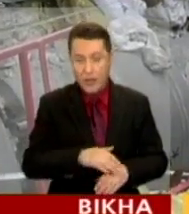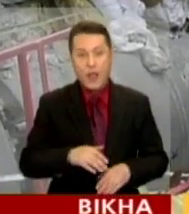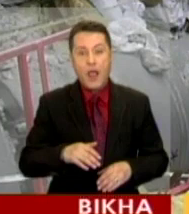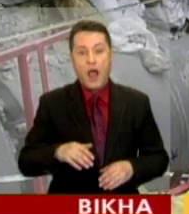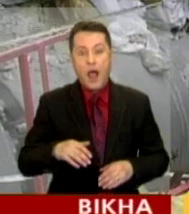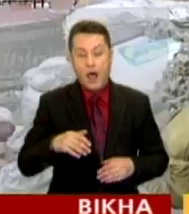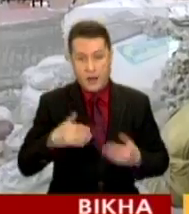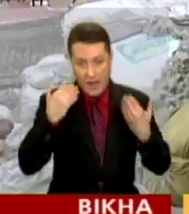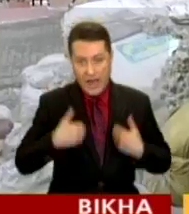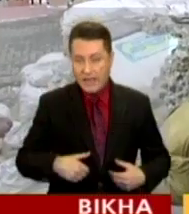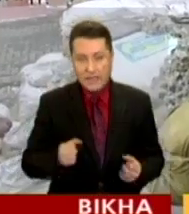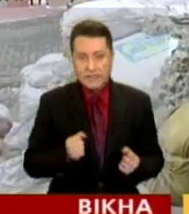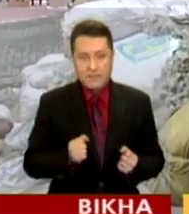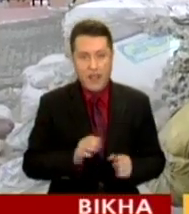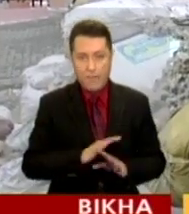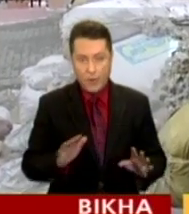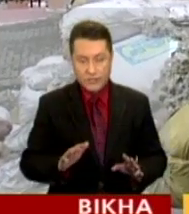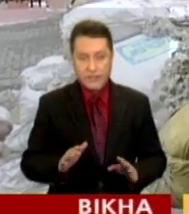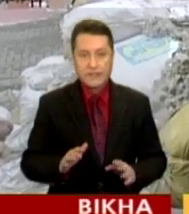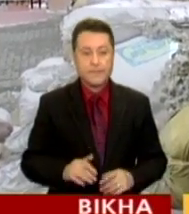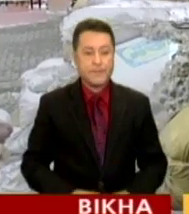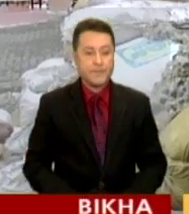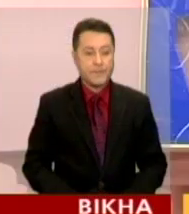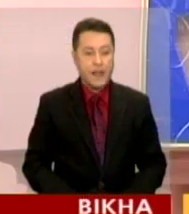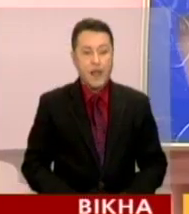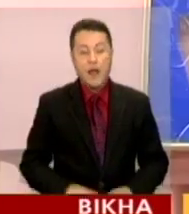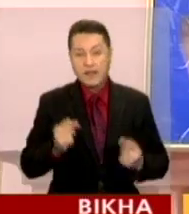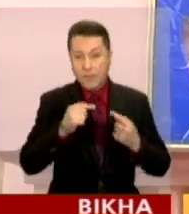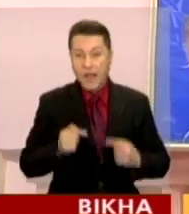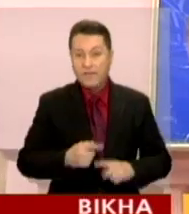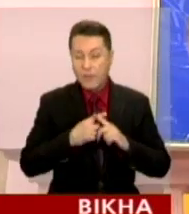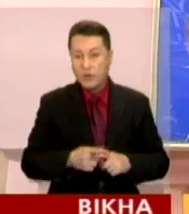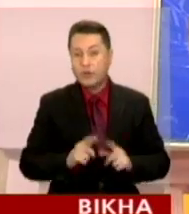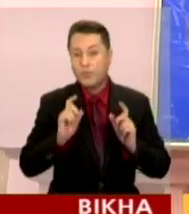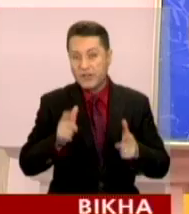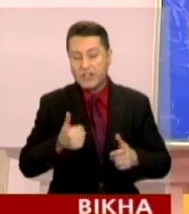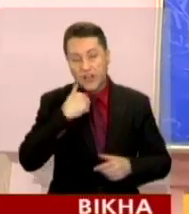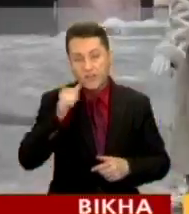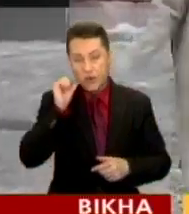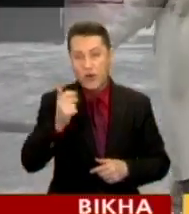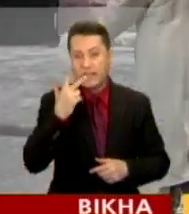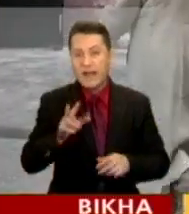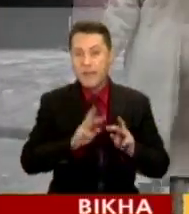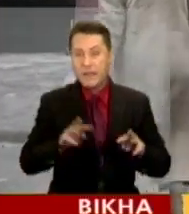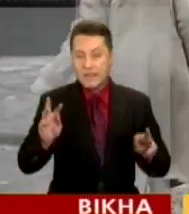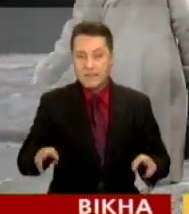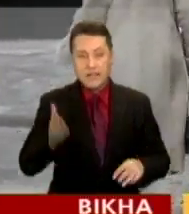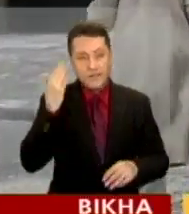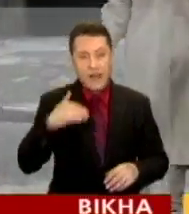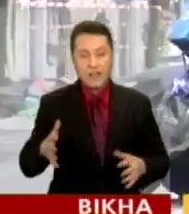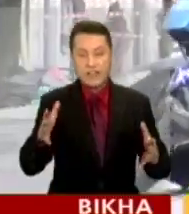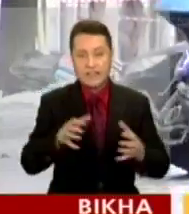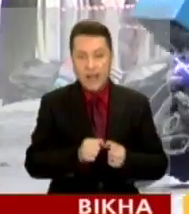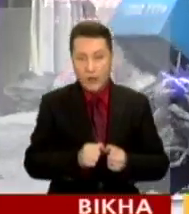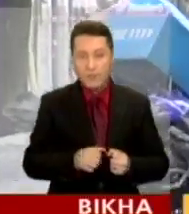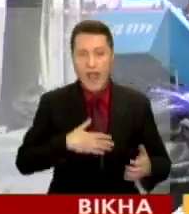після ранкового голосування не розбирали. Втім, на певні поступки пішли ще вчора. Три міністерства раніше захоплені.